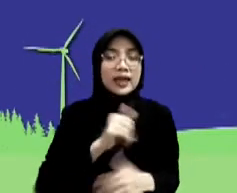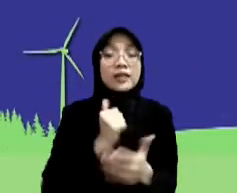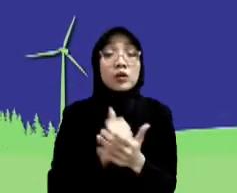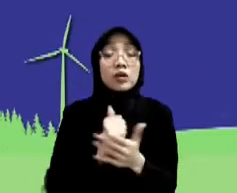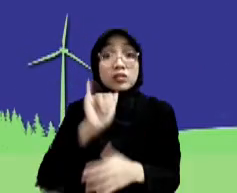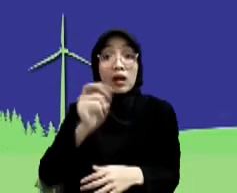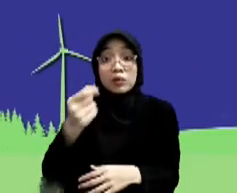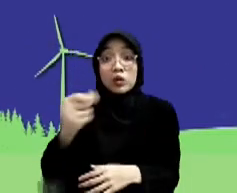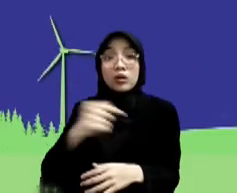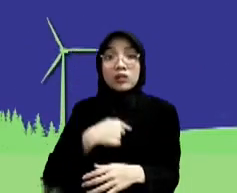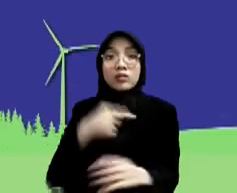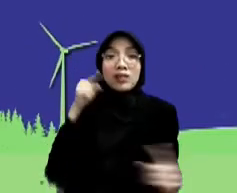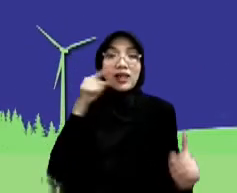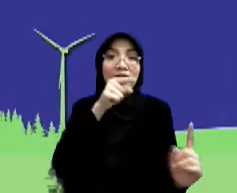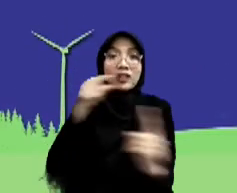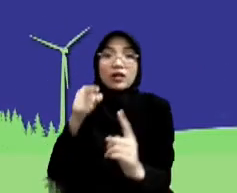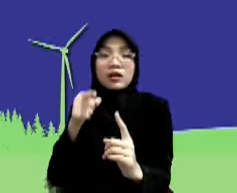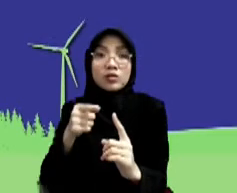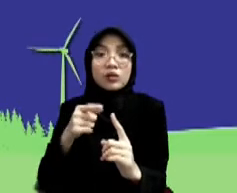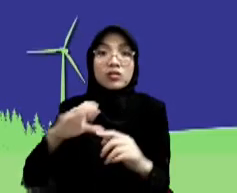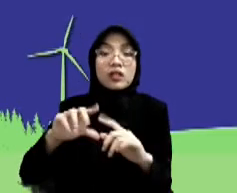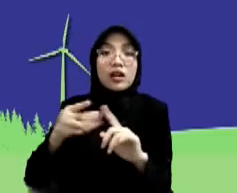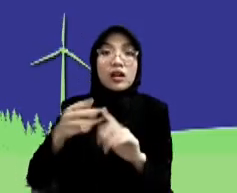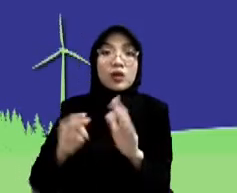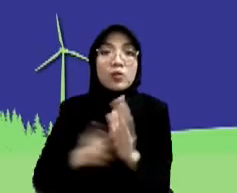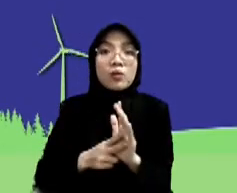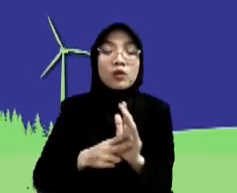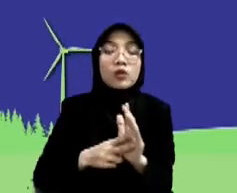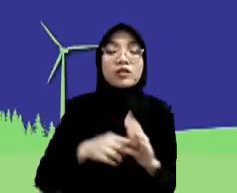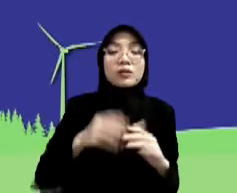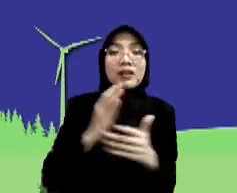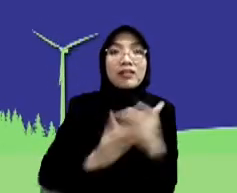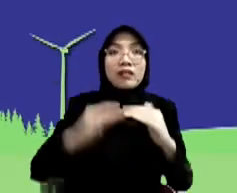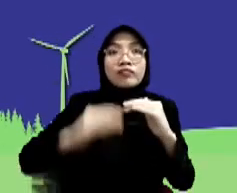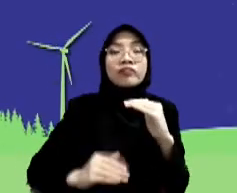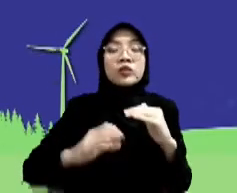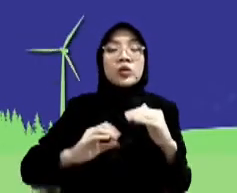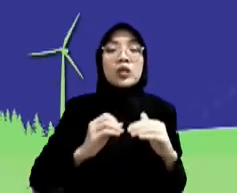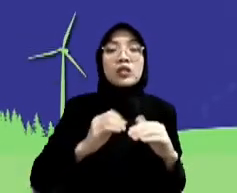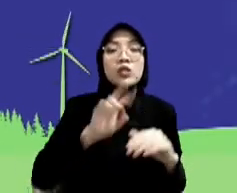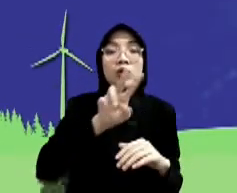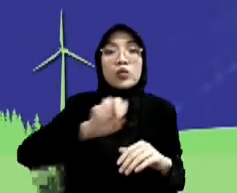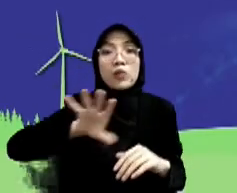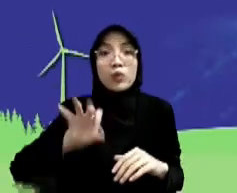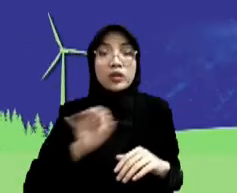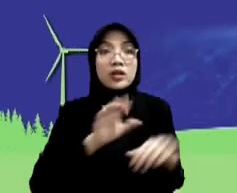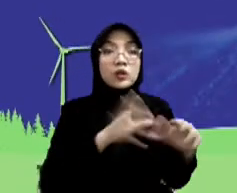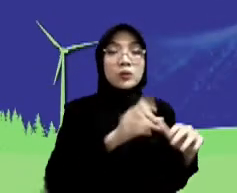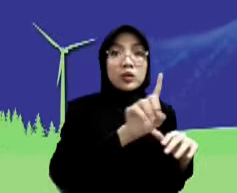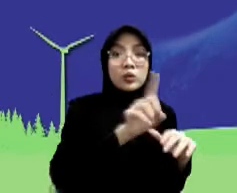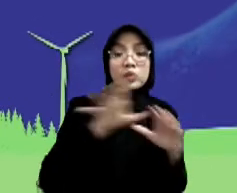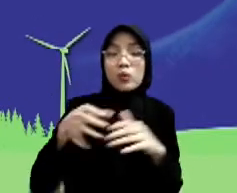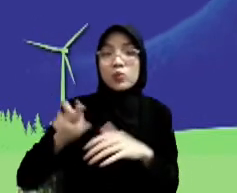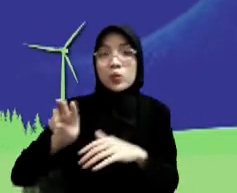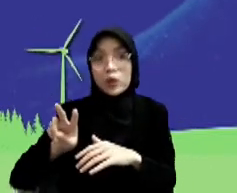kita memang sudah setget to carbon Netral by eh apa namanya full Scope ya jadi scope skop du skop 3